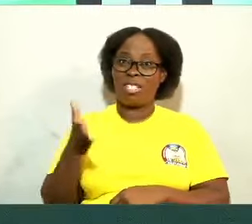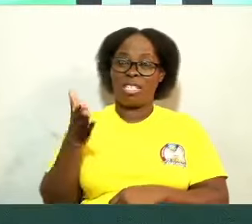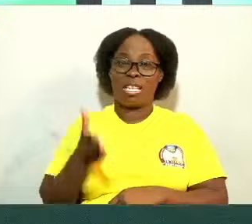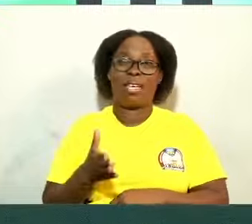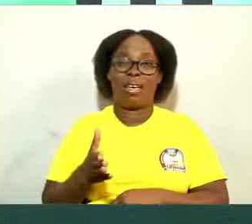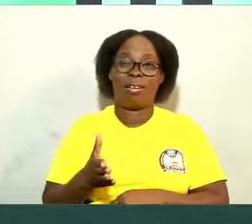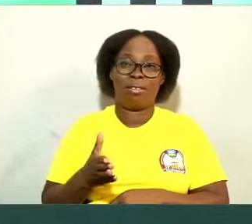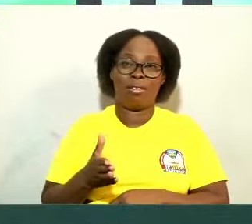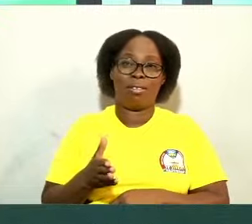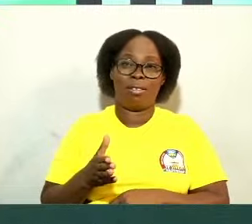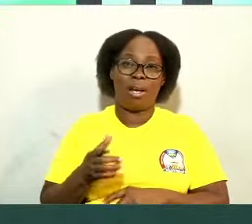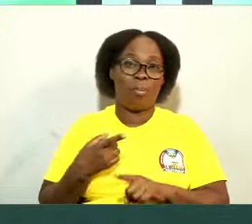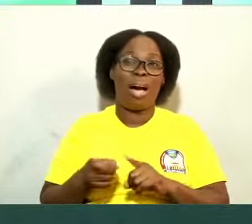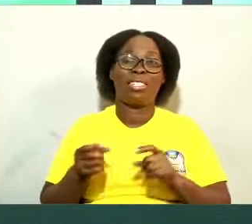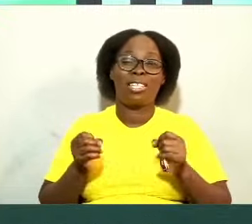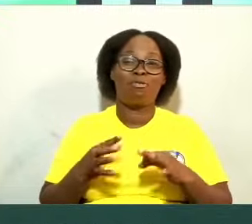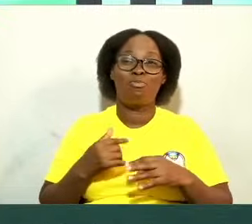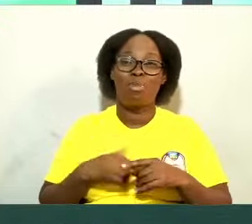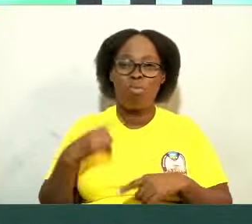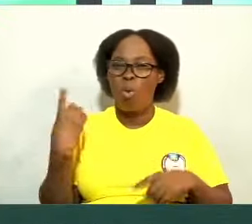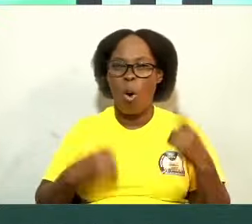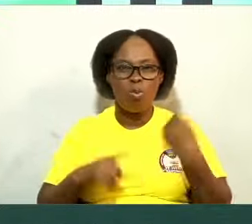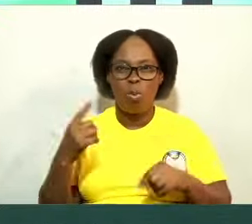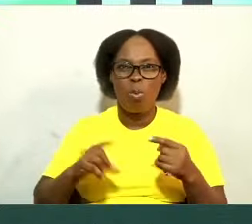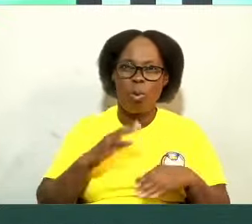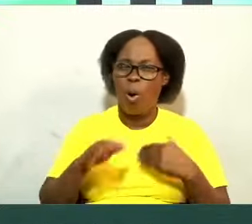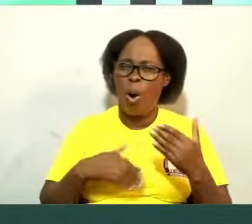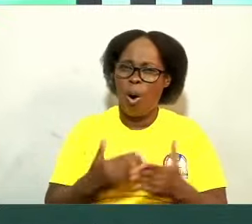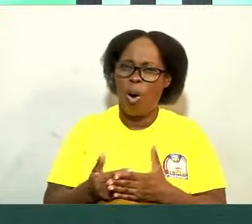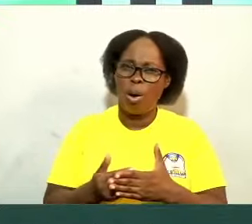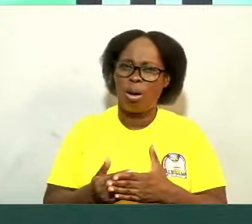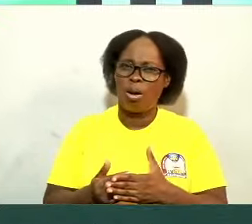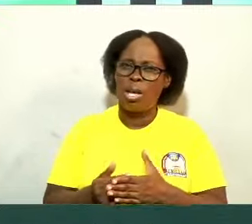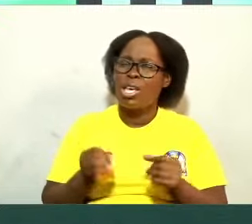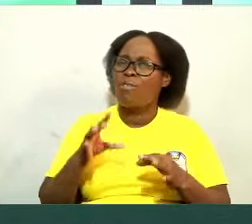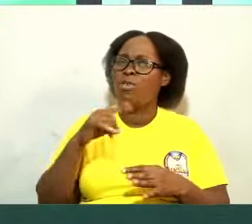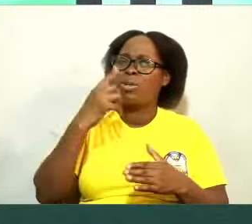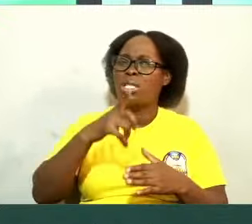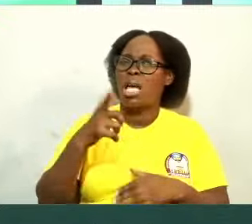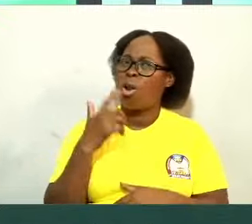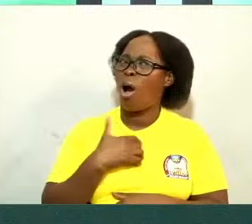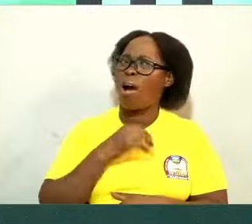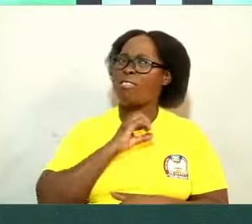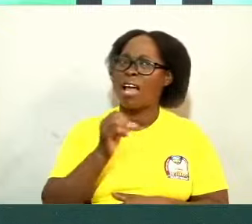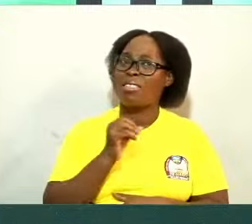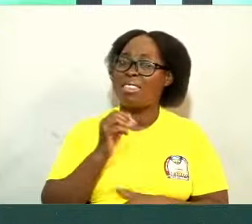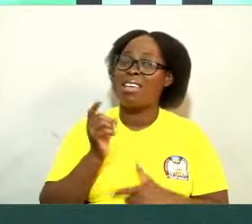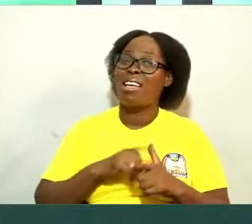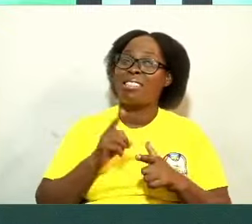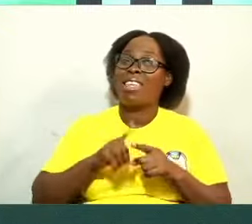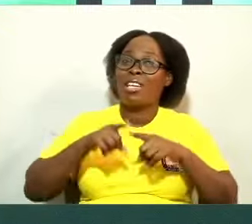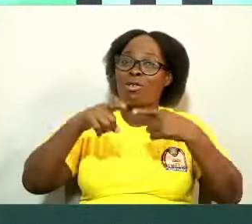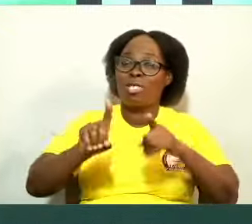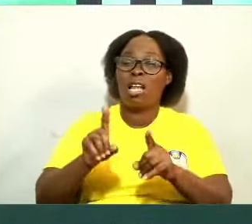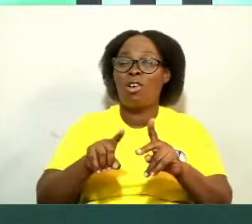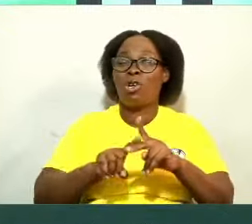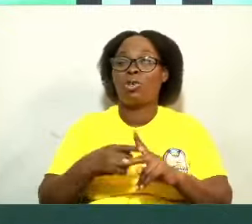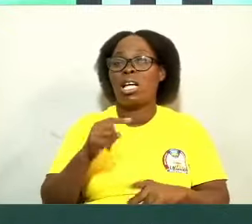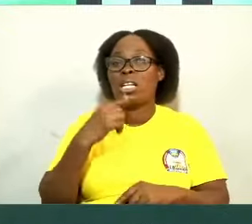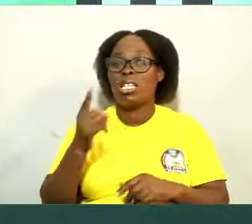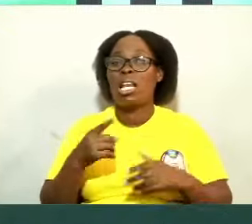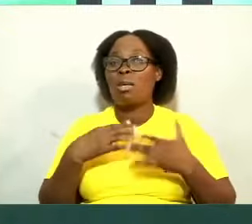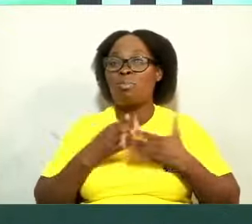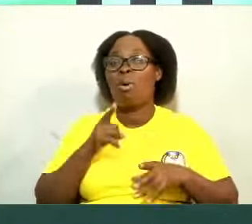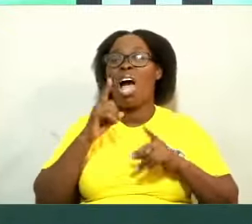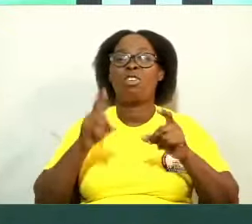wakukusanya wote na kuchapa viboko. Kwa sababu ukisema sheria haipo, alafu wewe huyo huyo ukaanza kuambia watu, mmetenda